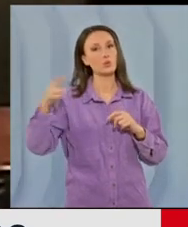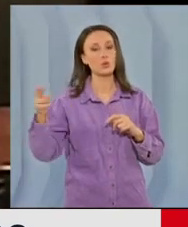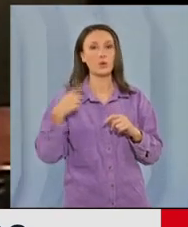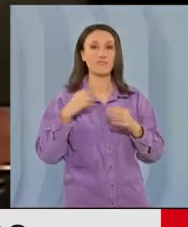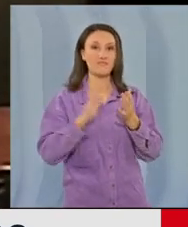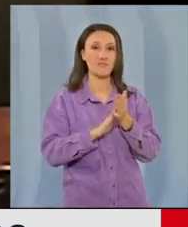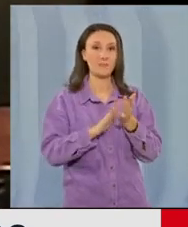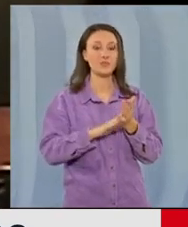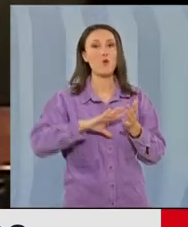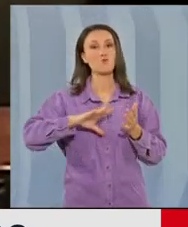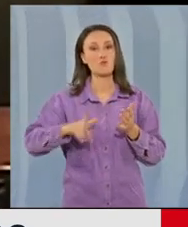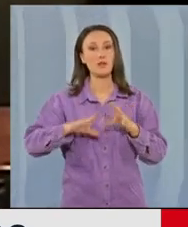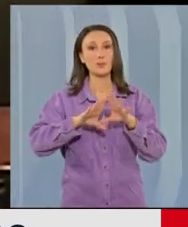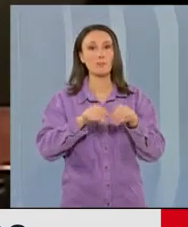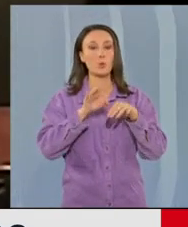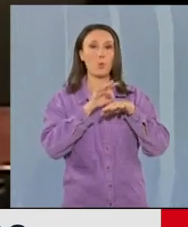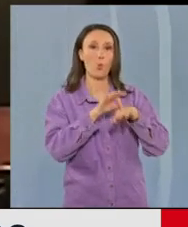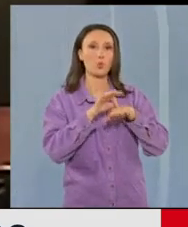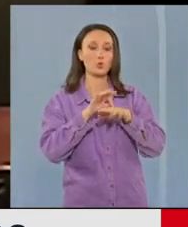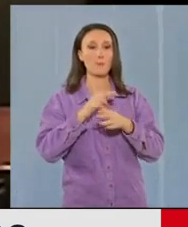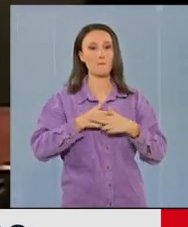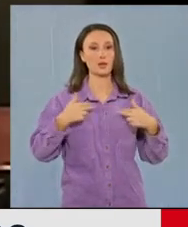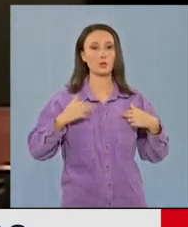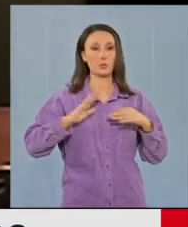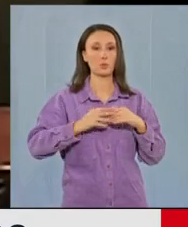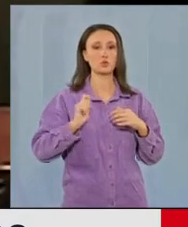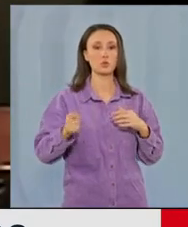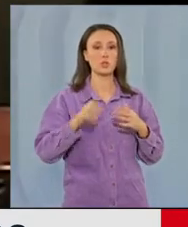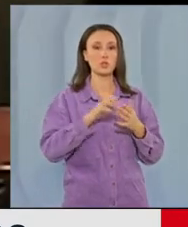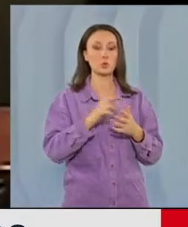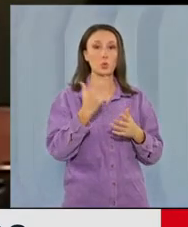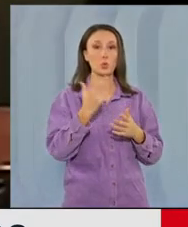sub infracțiunea de delapidare sub coordonarea parchetului de pe lângă judecătoria sectorului 3.